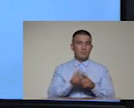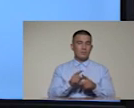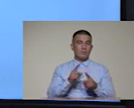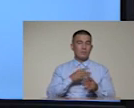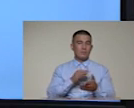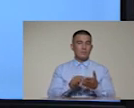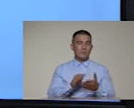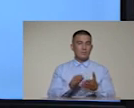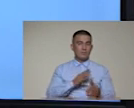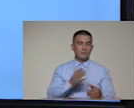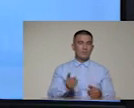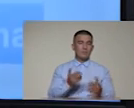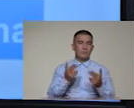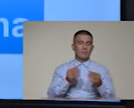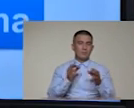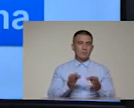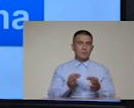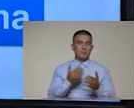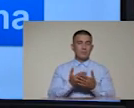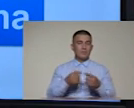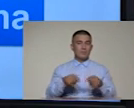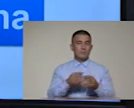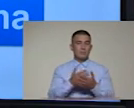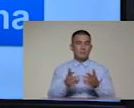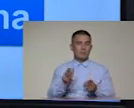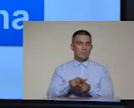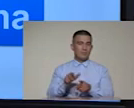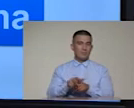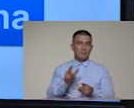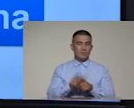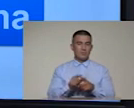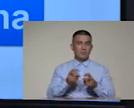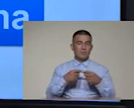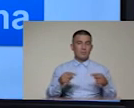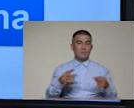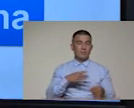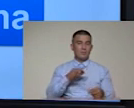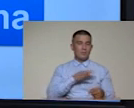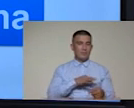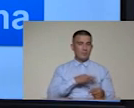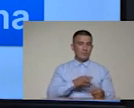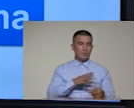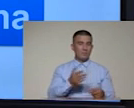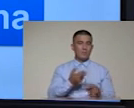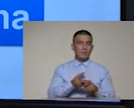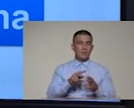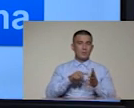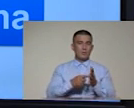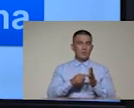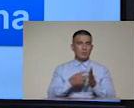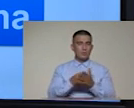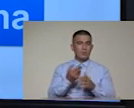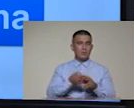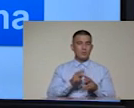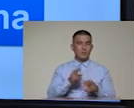foydalanilgan? To'g'ri, ya'ni yuklamalardan foydalanilgan. Demak, nuqtalar o'rniga mi